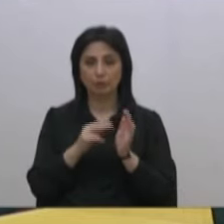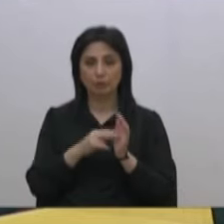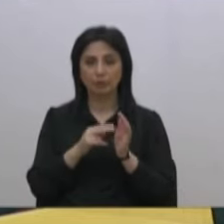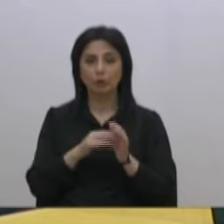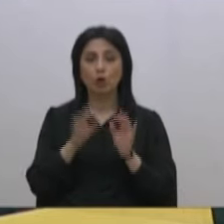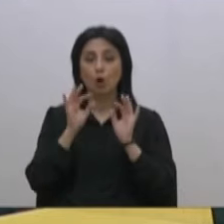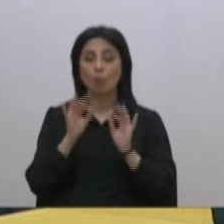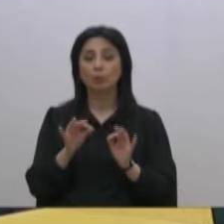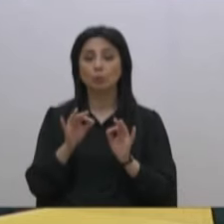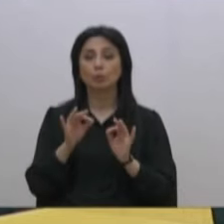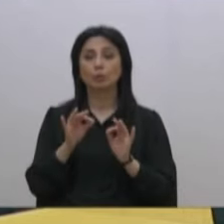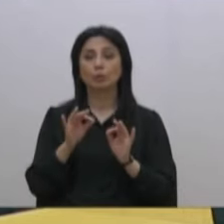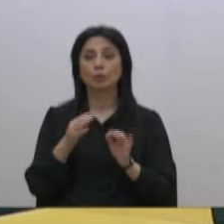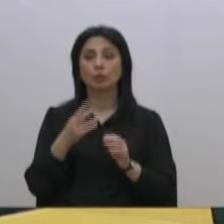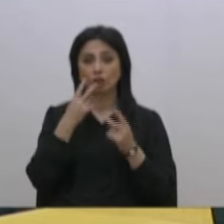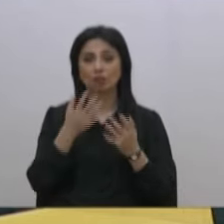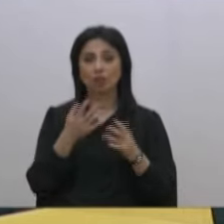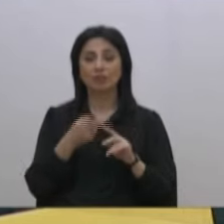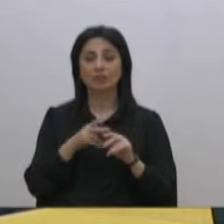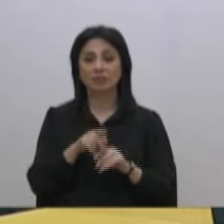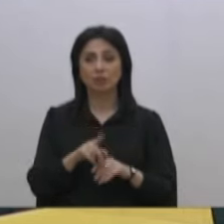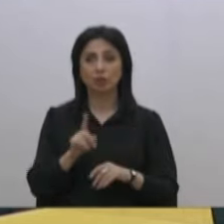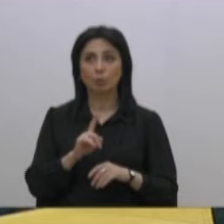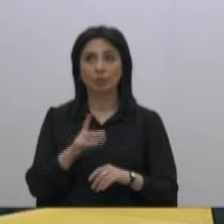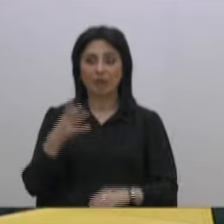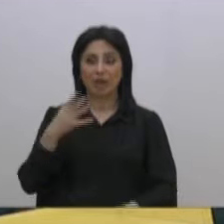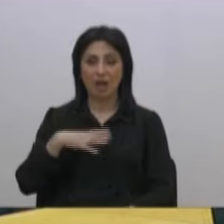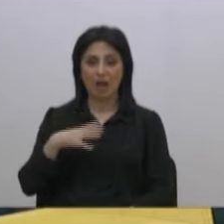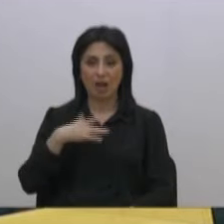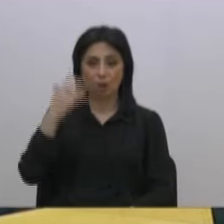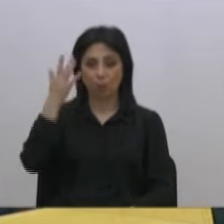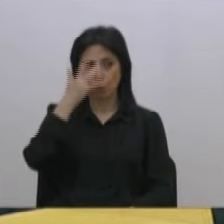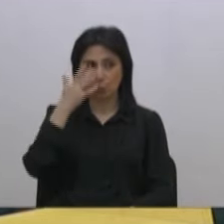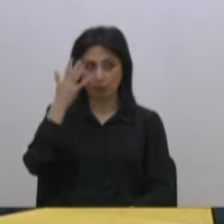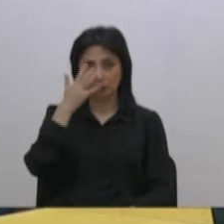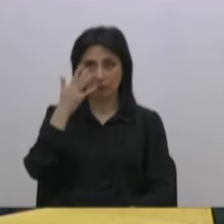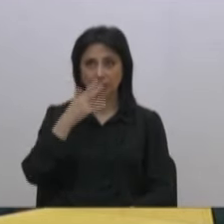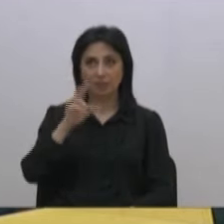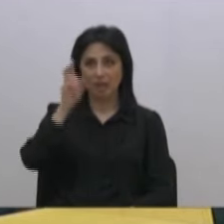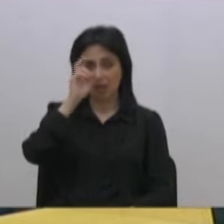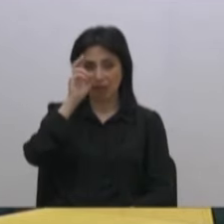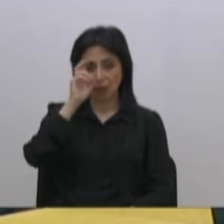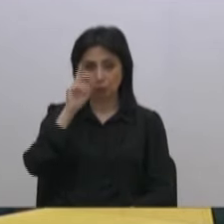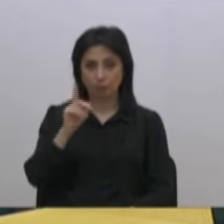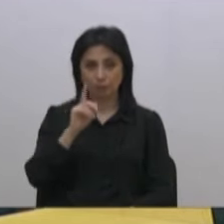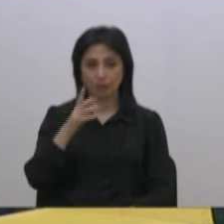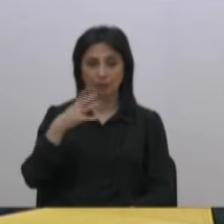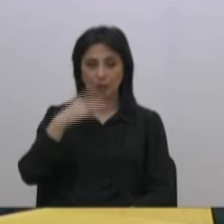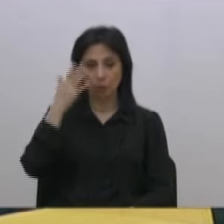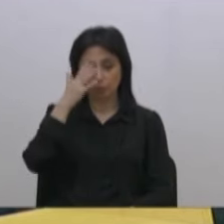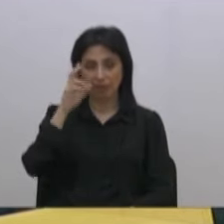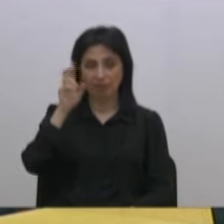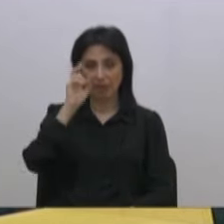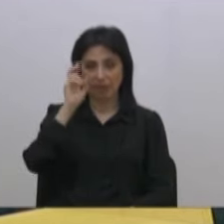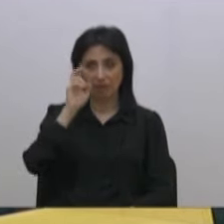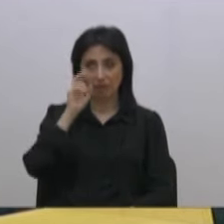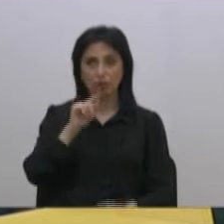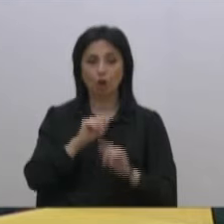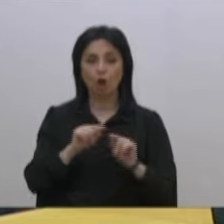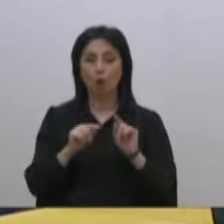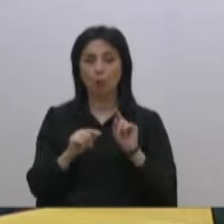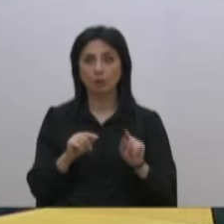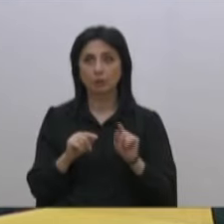და ობიექტურად ჩანს ის, რომ ქართული ოცნების ხელისუფლებამ, ქართული ოცნების ხელისუფლებამ